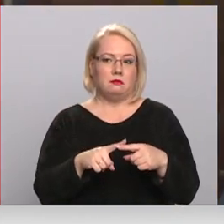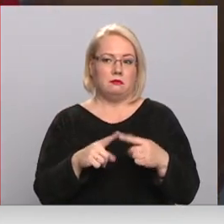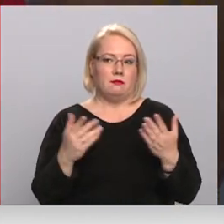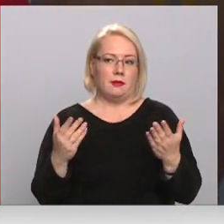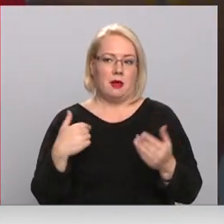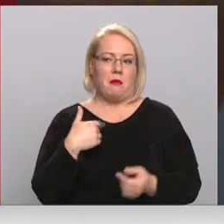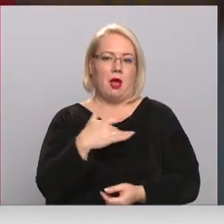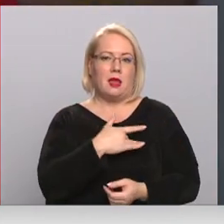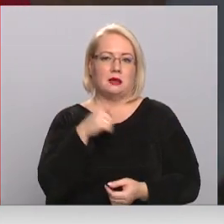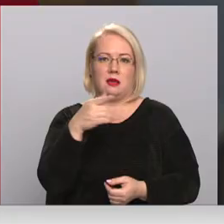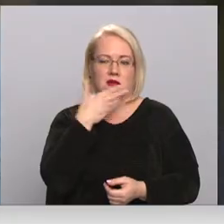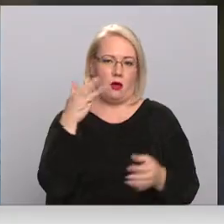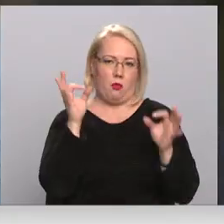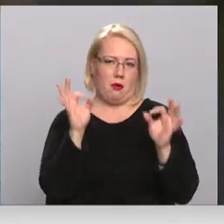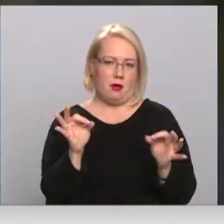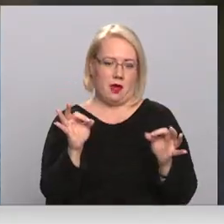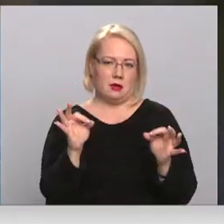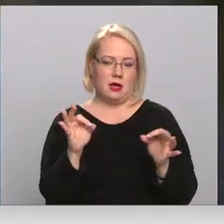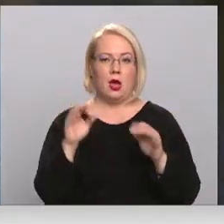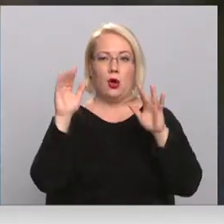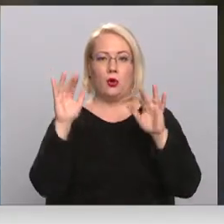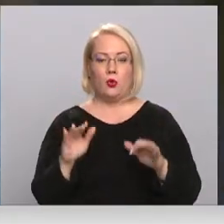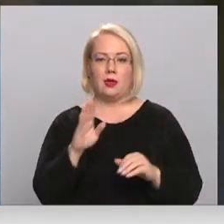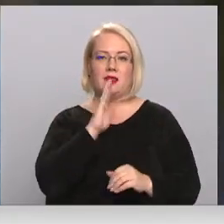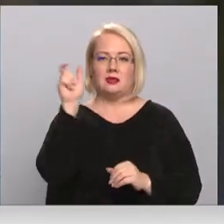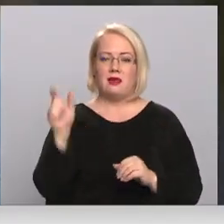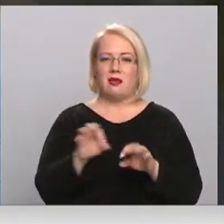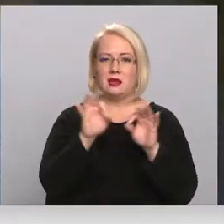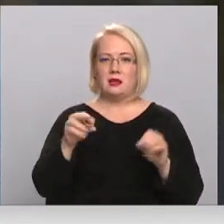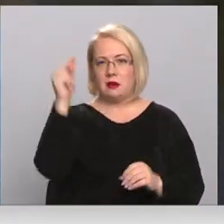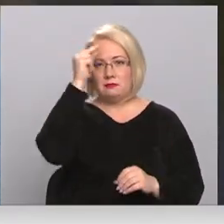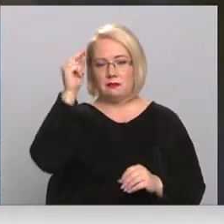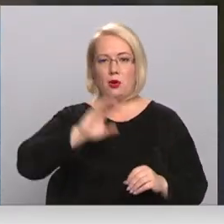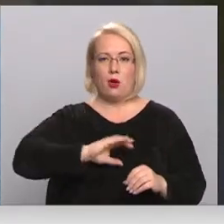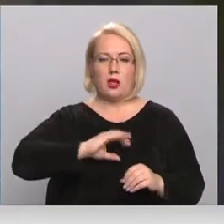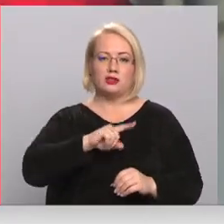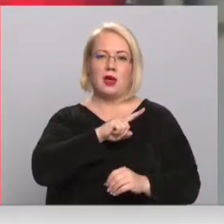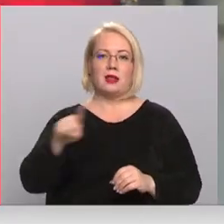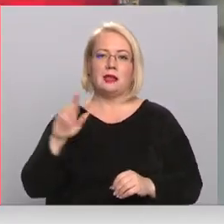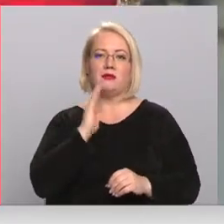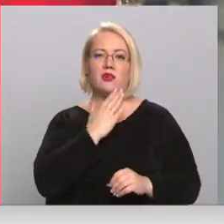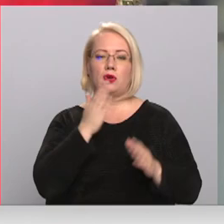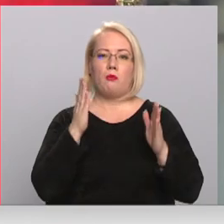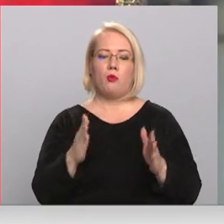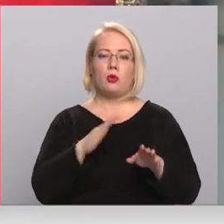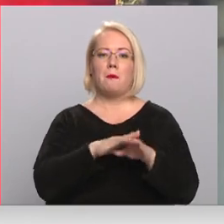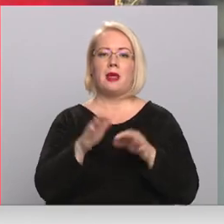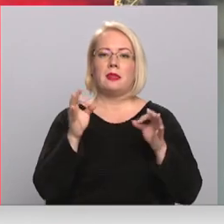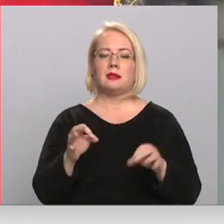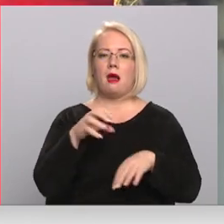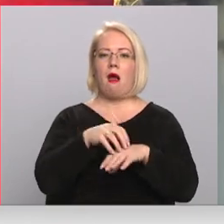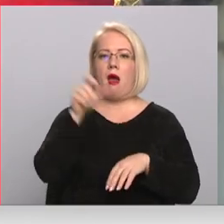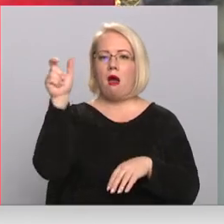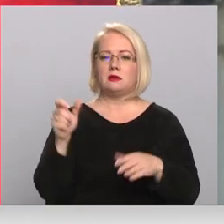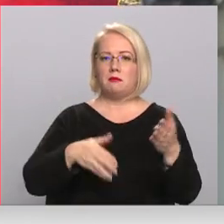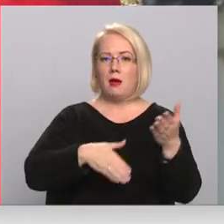tad man liekas, tas nav pareizi. Rudenī Inga uzsākusi mācības koledžā, lai līdz vasarai kļūtu par pilntiesīgu ārsta palīgu.